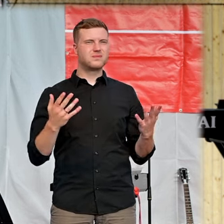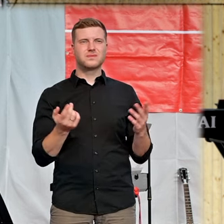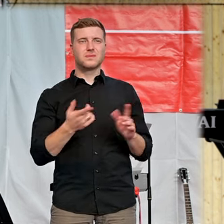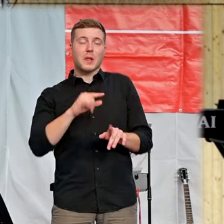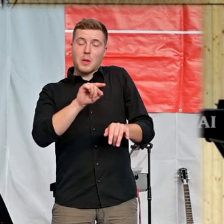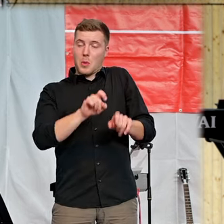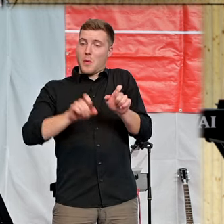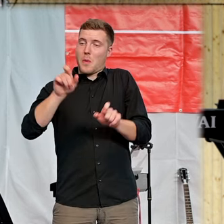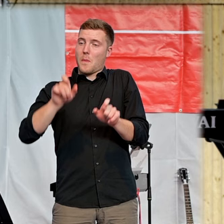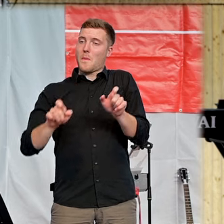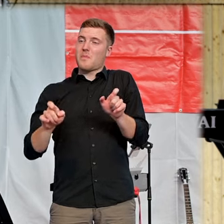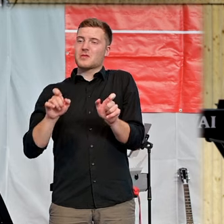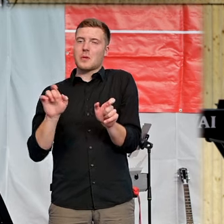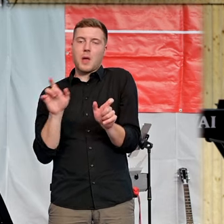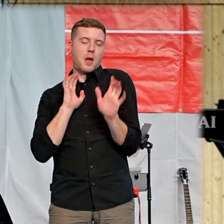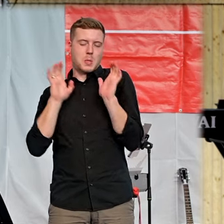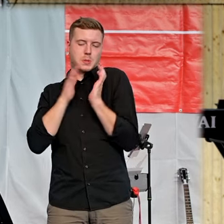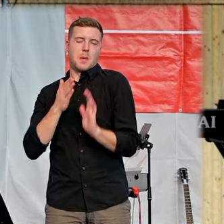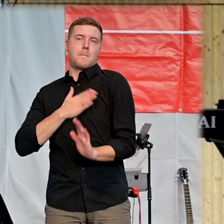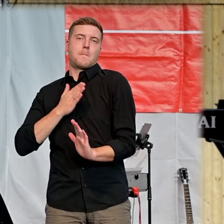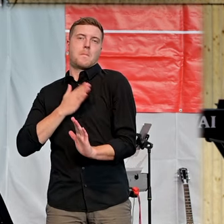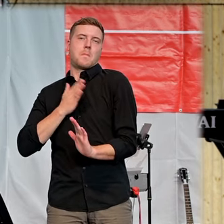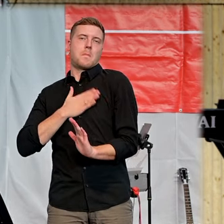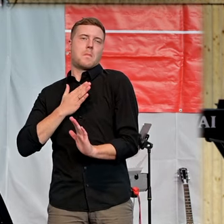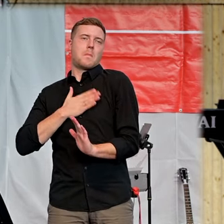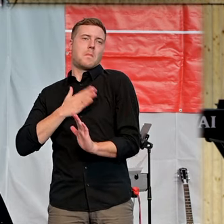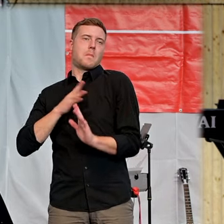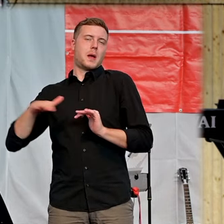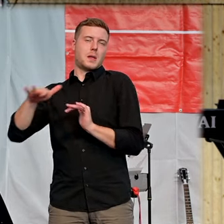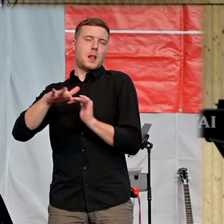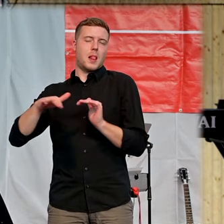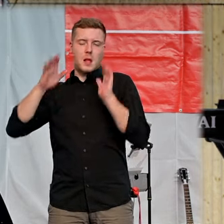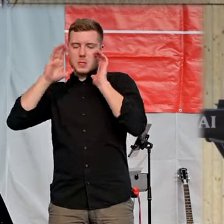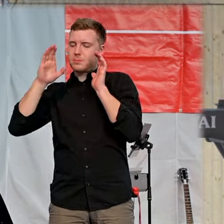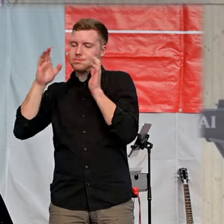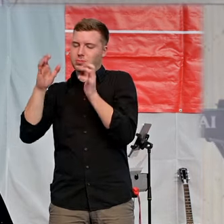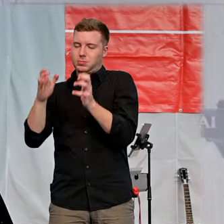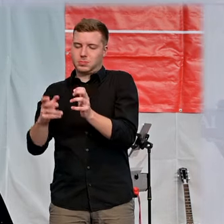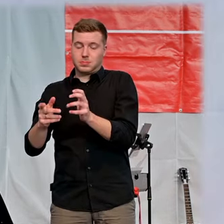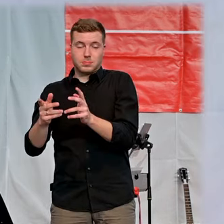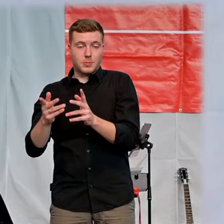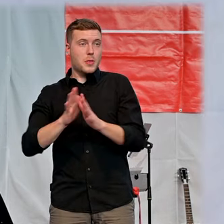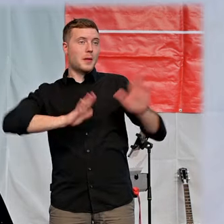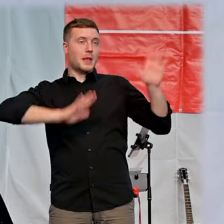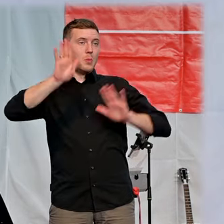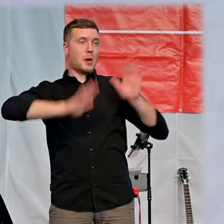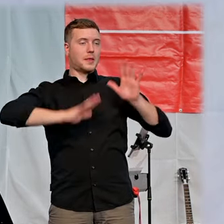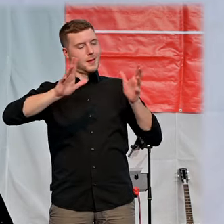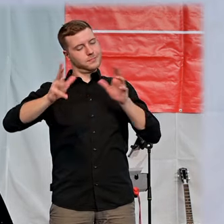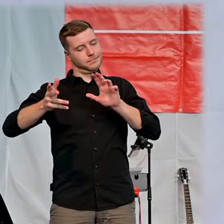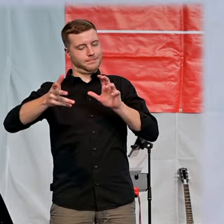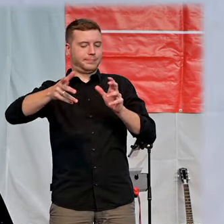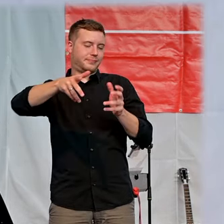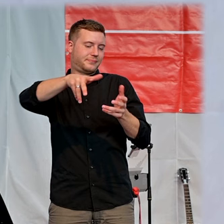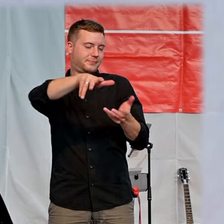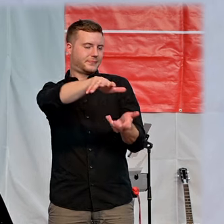national-egoistische Protektionen, ohnmächtige Parlamente. Nun,